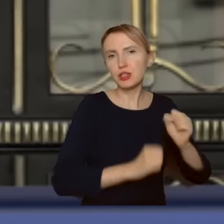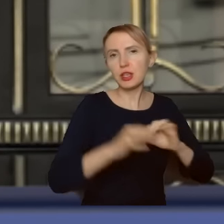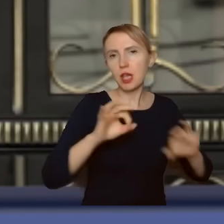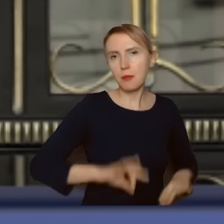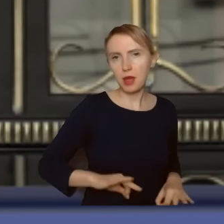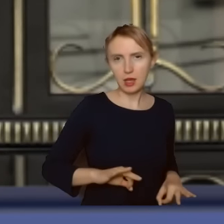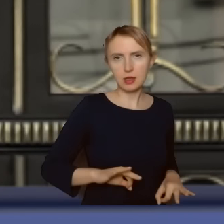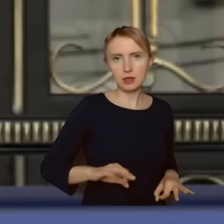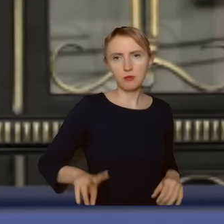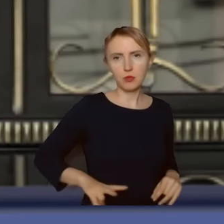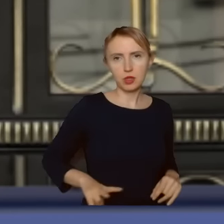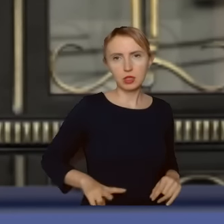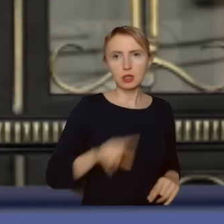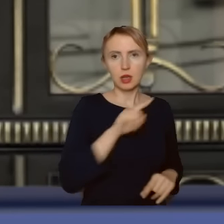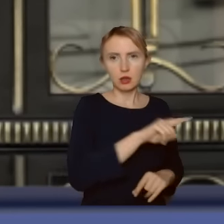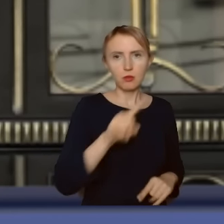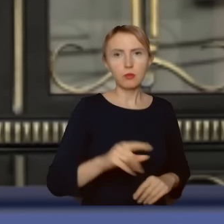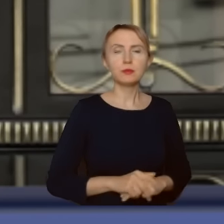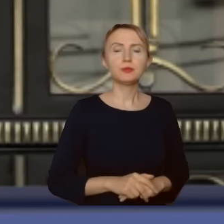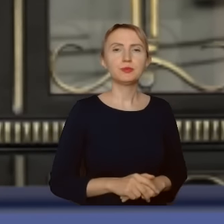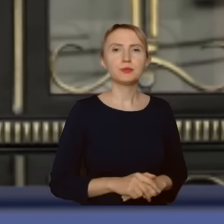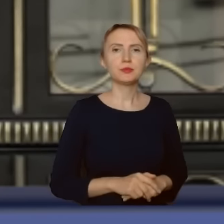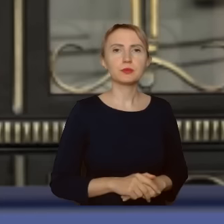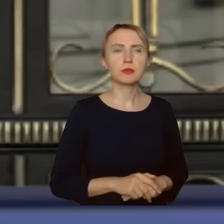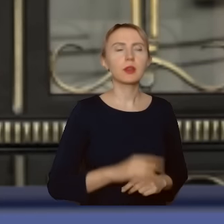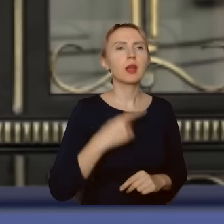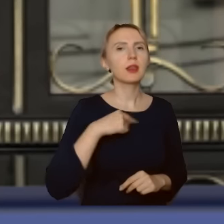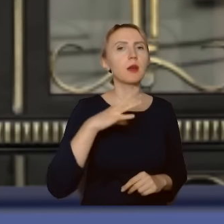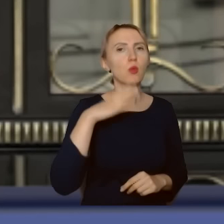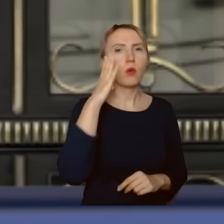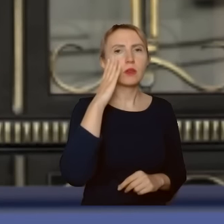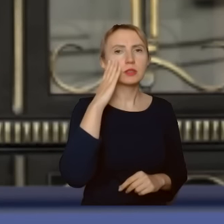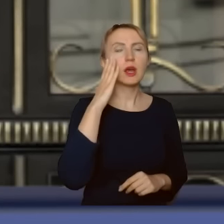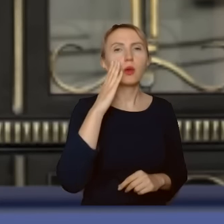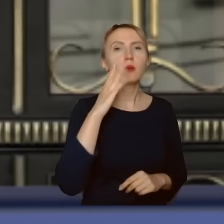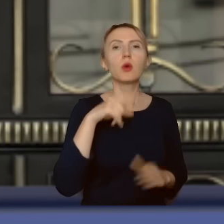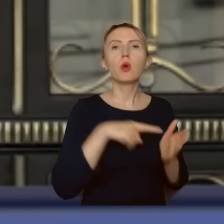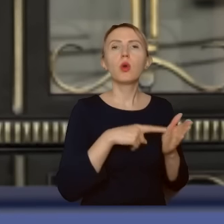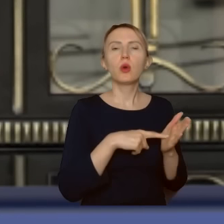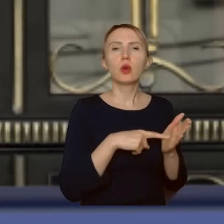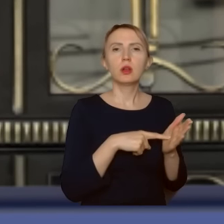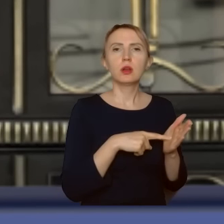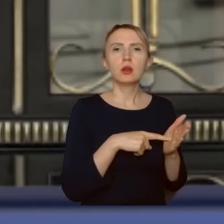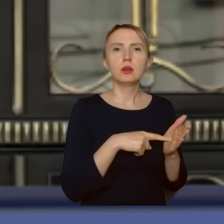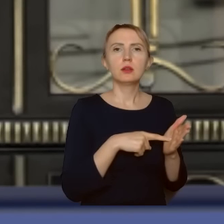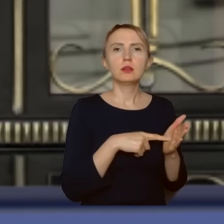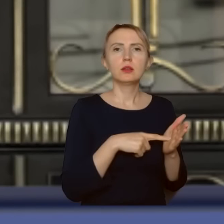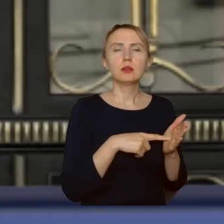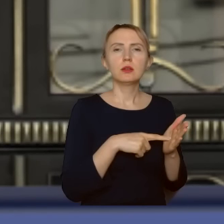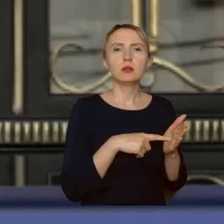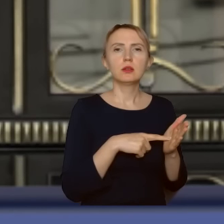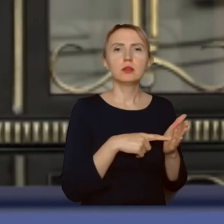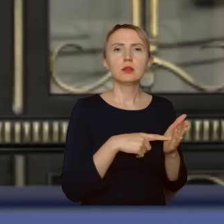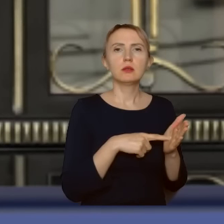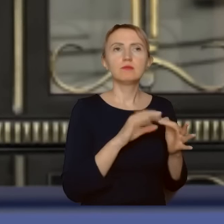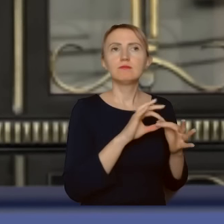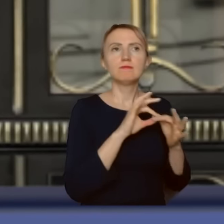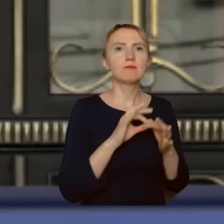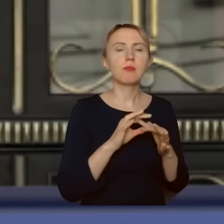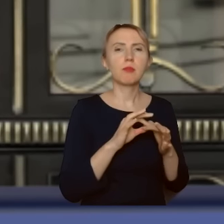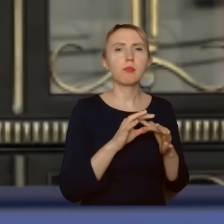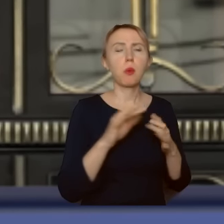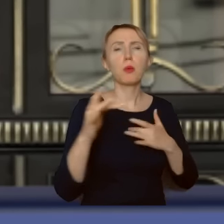pana ministra jednego i drugiego. Ja wiedziałem, że te zapowiedzi dotyczące są tak naprawdę